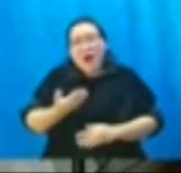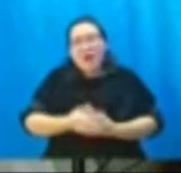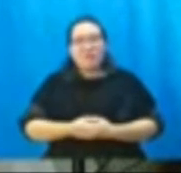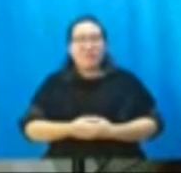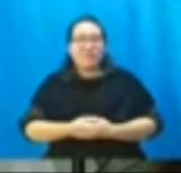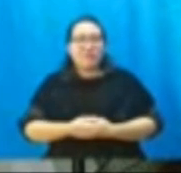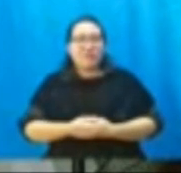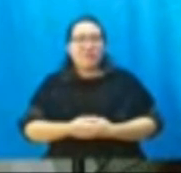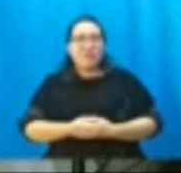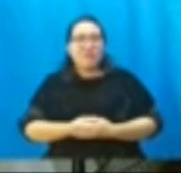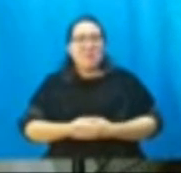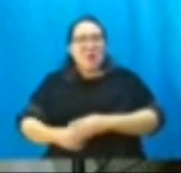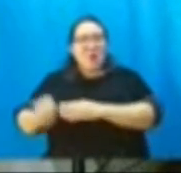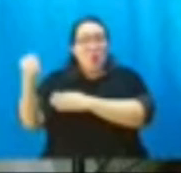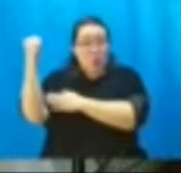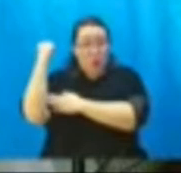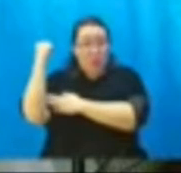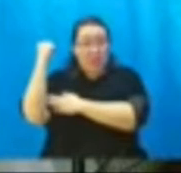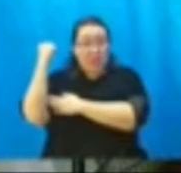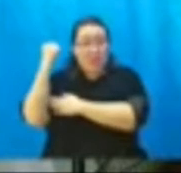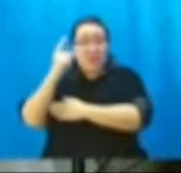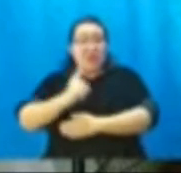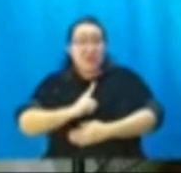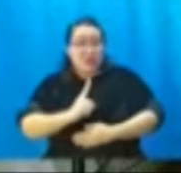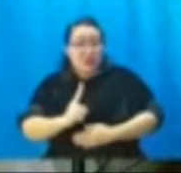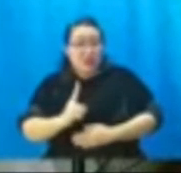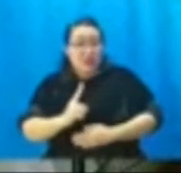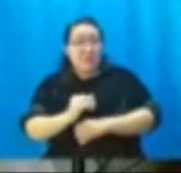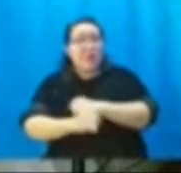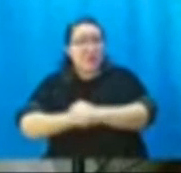Hai Kuatkah Iman Abdi imanku